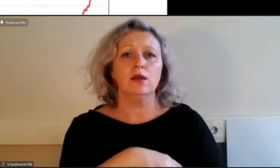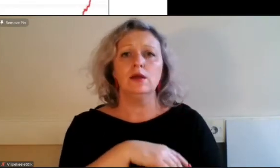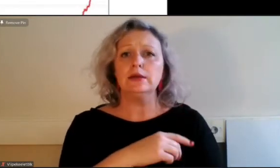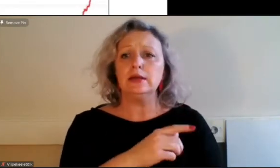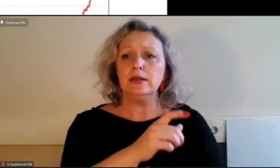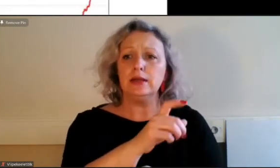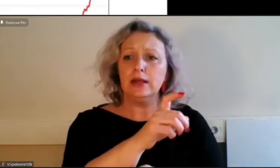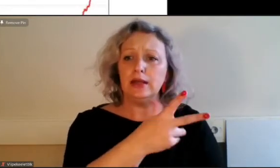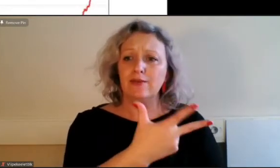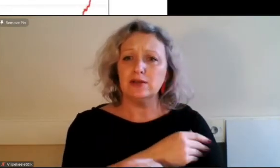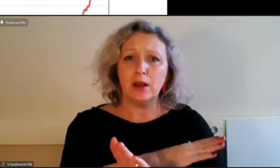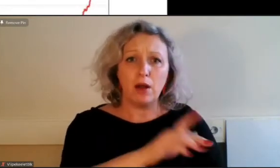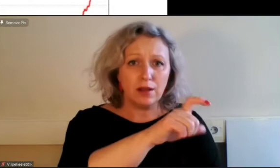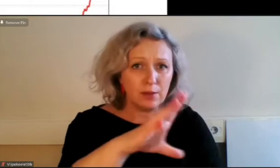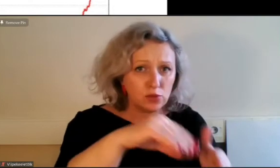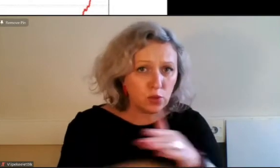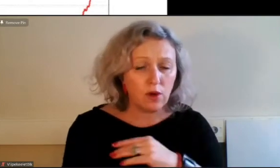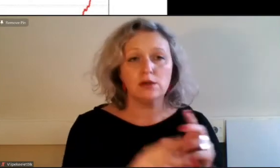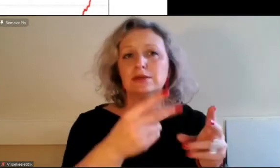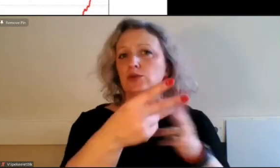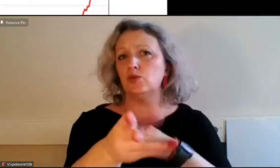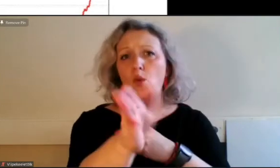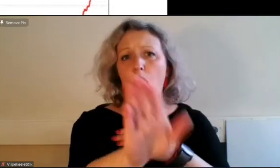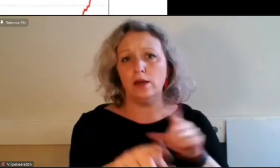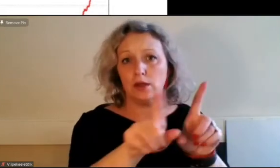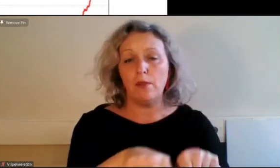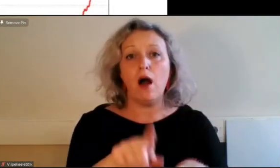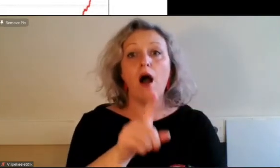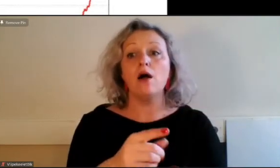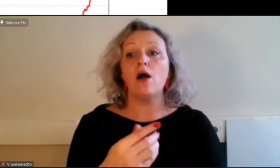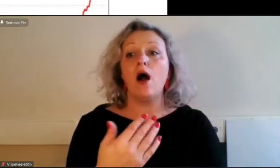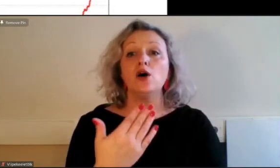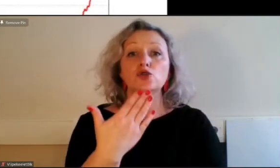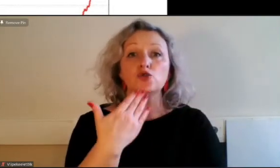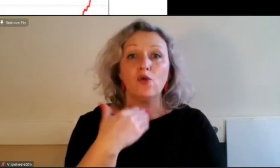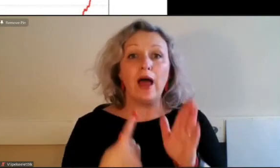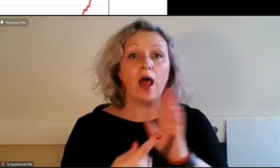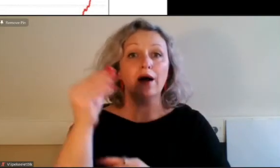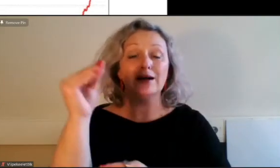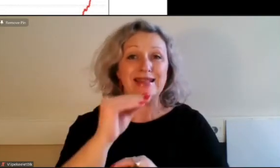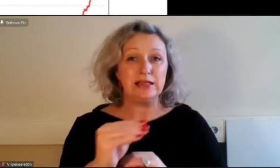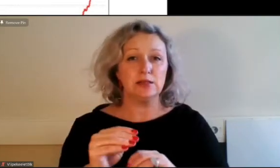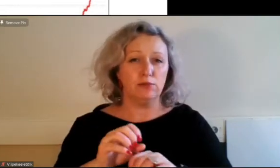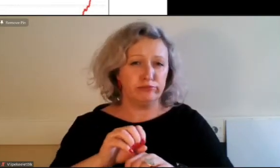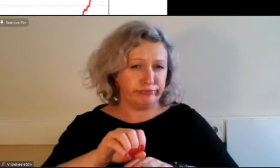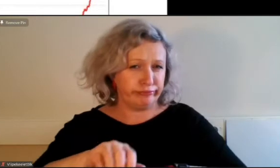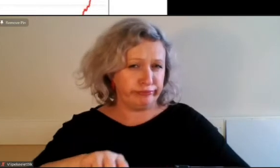Ja kui me võrdleme nakatumist ja haiglaravi vajadust, siis siin on noorematel